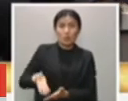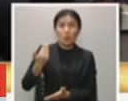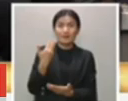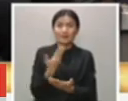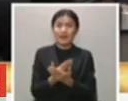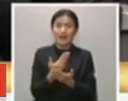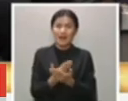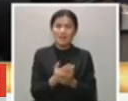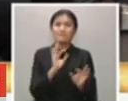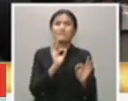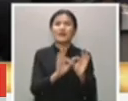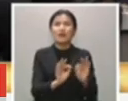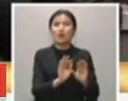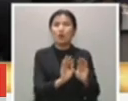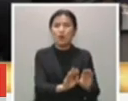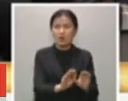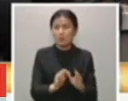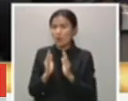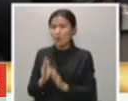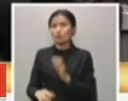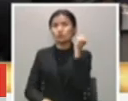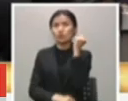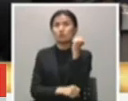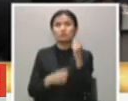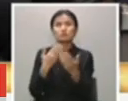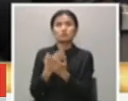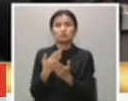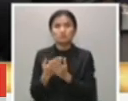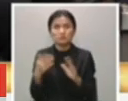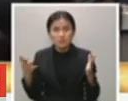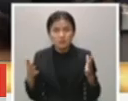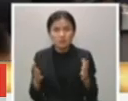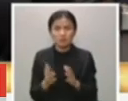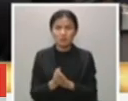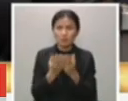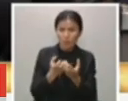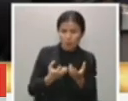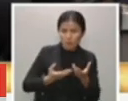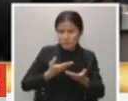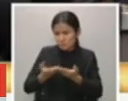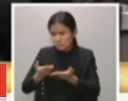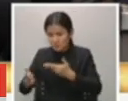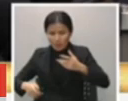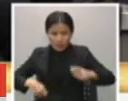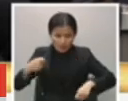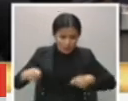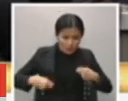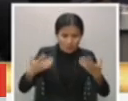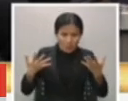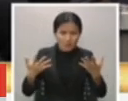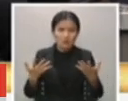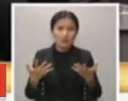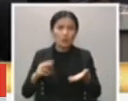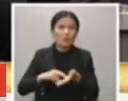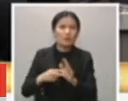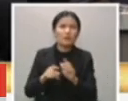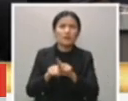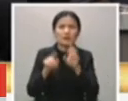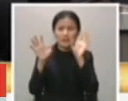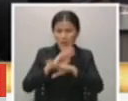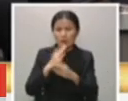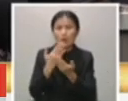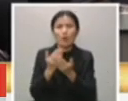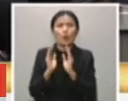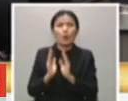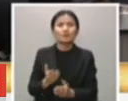ายการบริโภคภาคเอกชนก็ชะงักเกิดภาวะเงินฝืดหรือ deflation